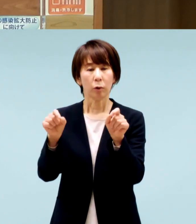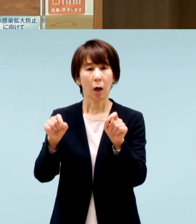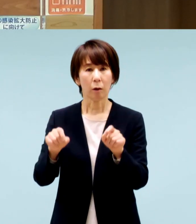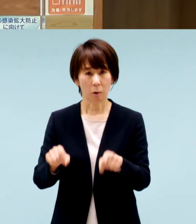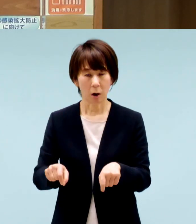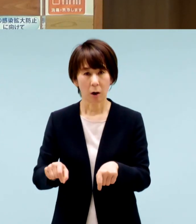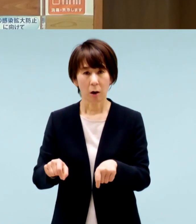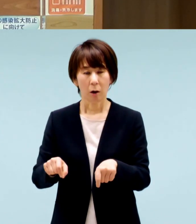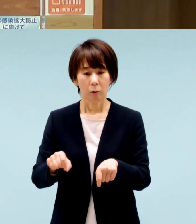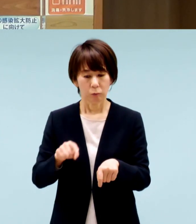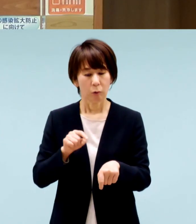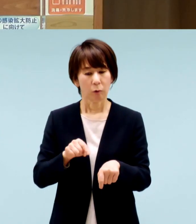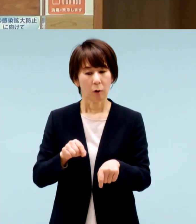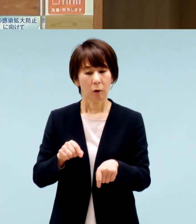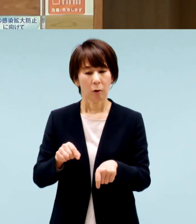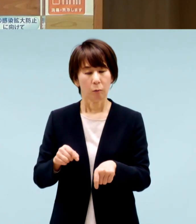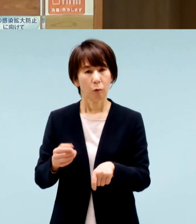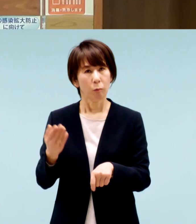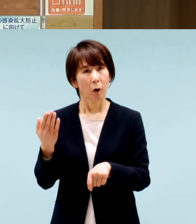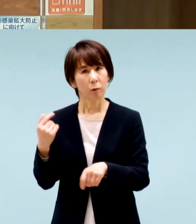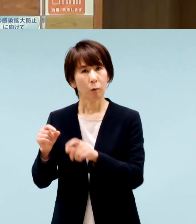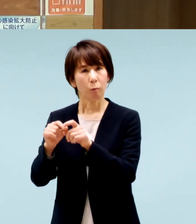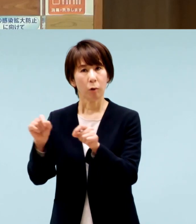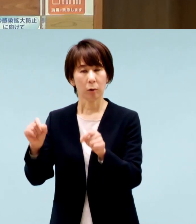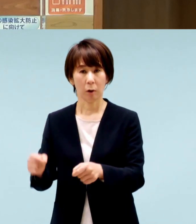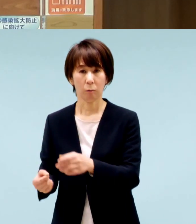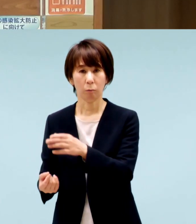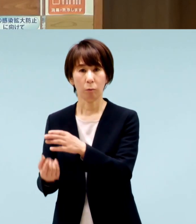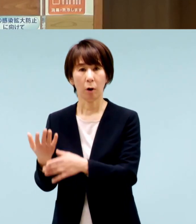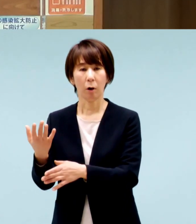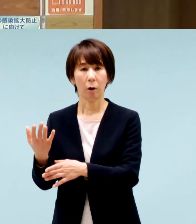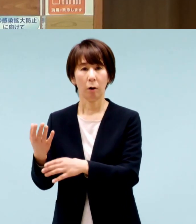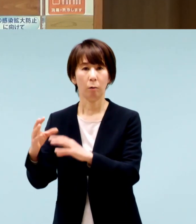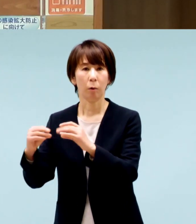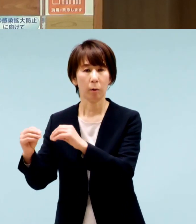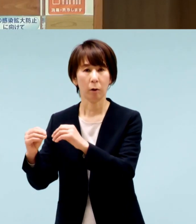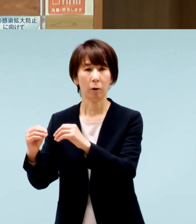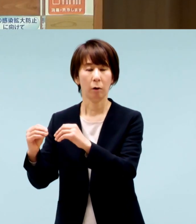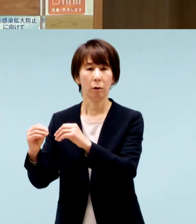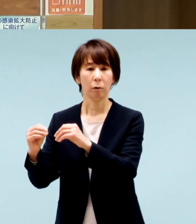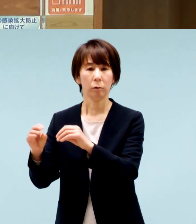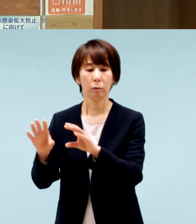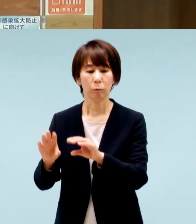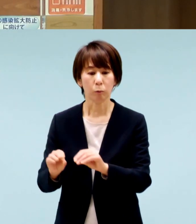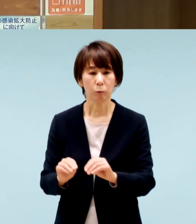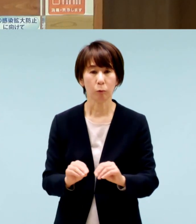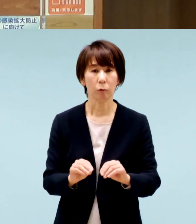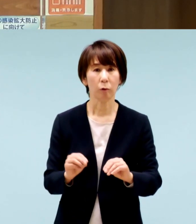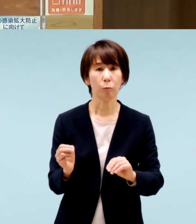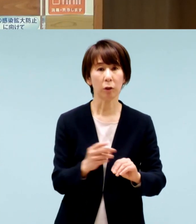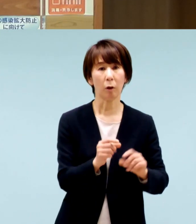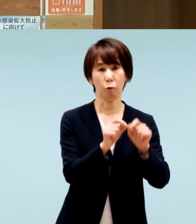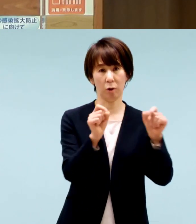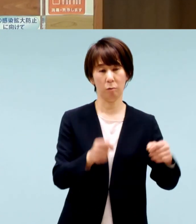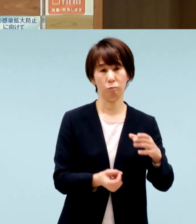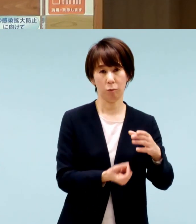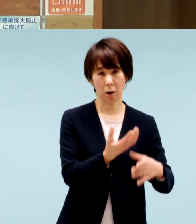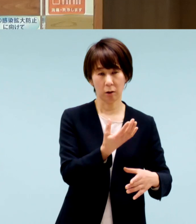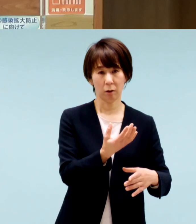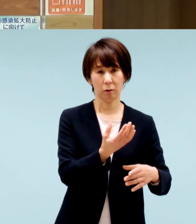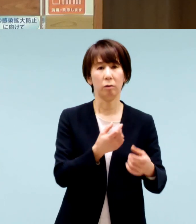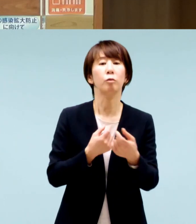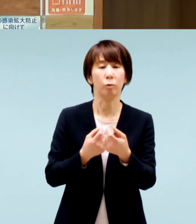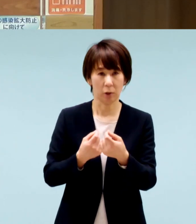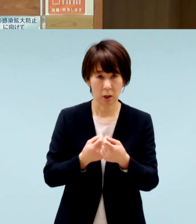ですね、問題提起されるというか、まあ、そういう形かなと思ってます。この名称を見ますと文